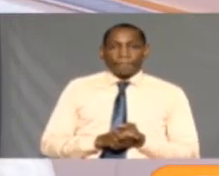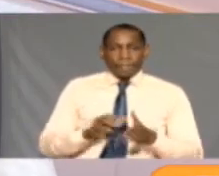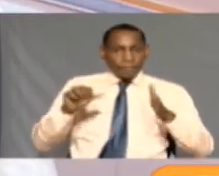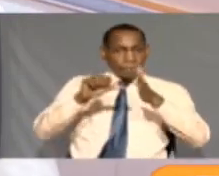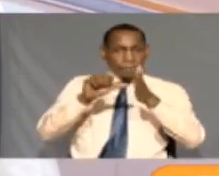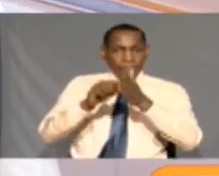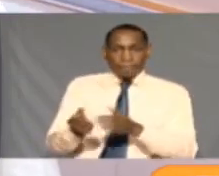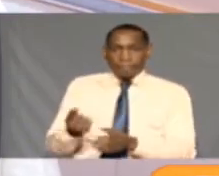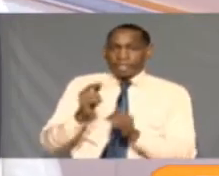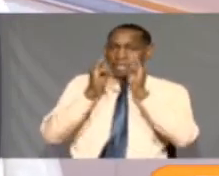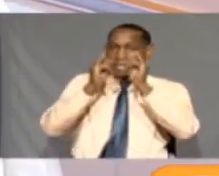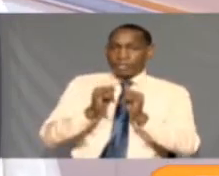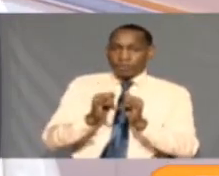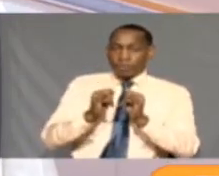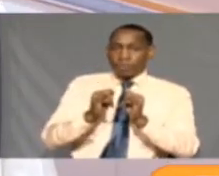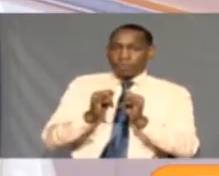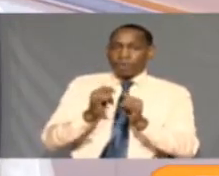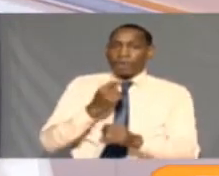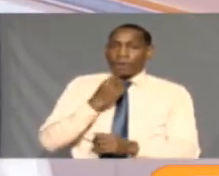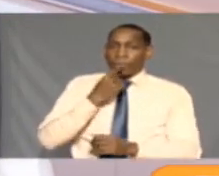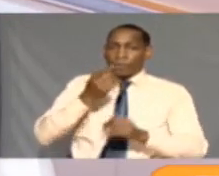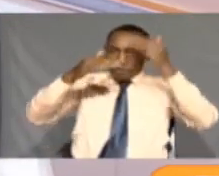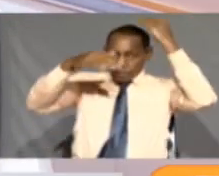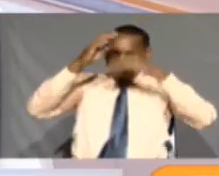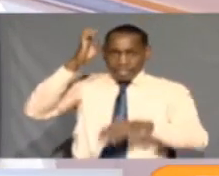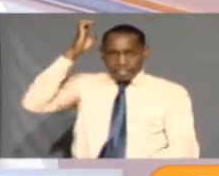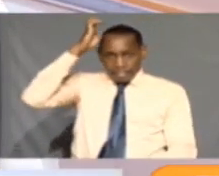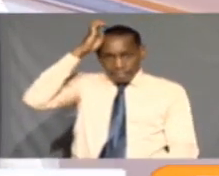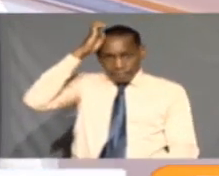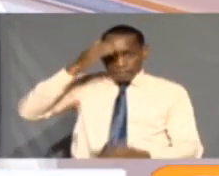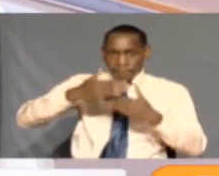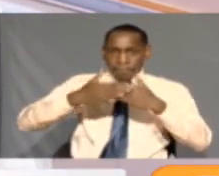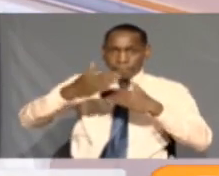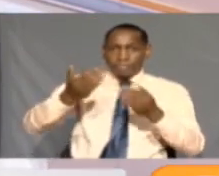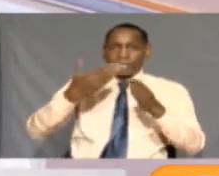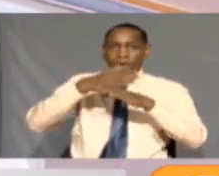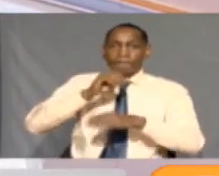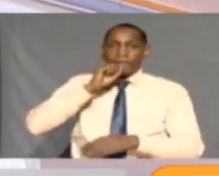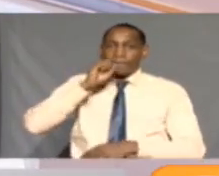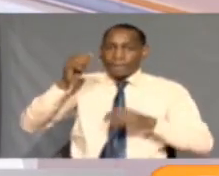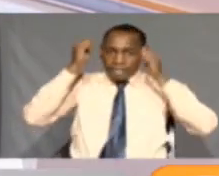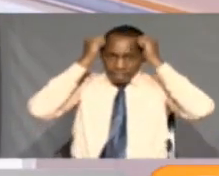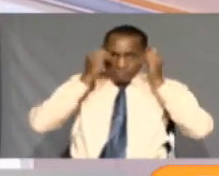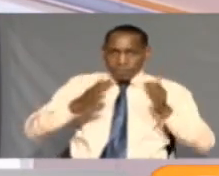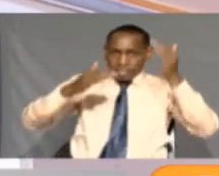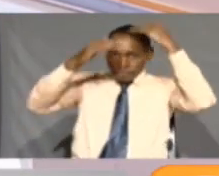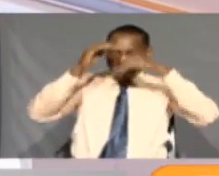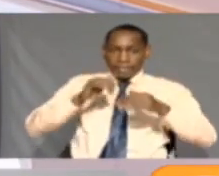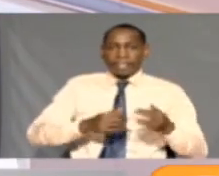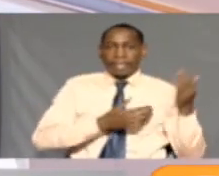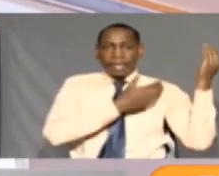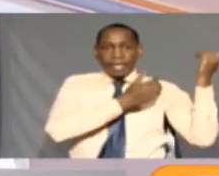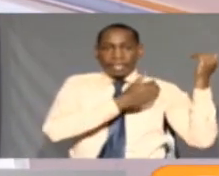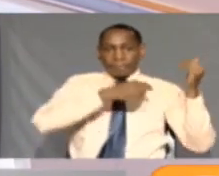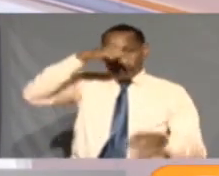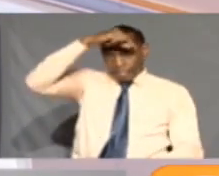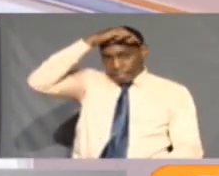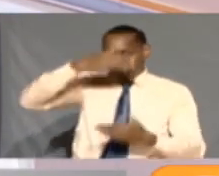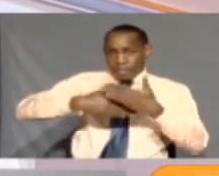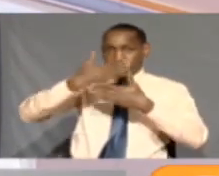Utata umeibuka upya katika chuo kikuu cha mjini Eldoret, huku hatma ya zaidi ya wanafunzi 500 wa chuo hicho wanaotarajiwa kufuzu juma